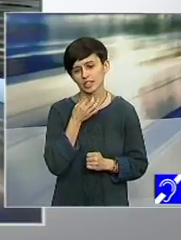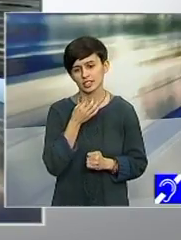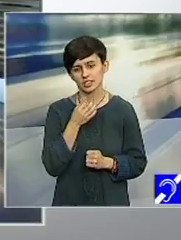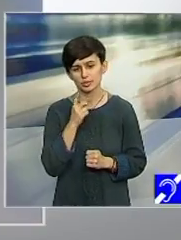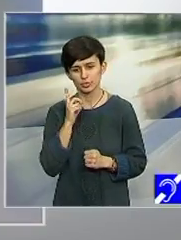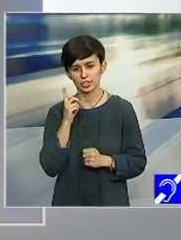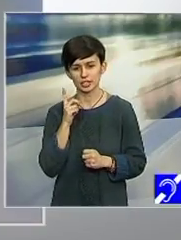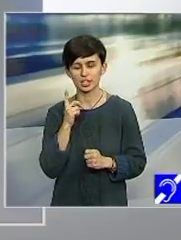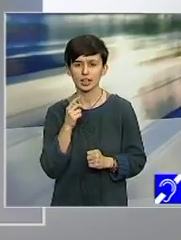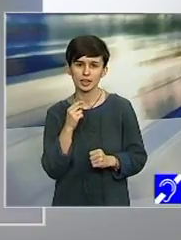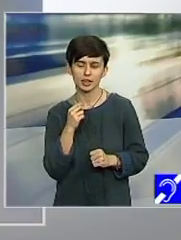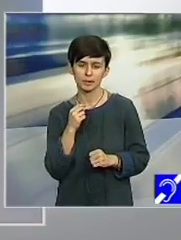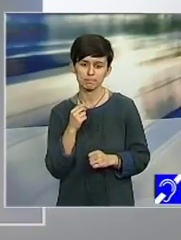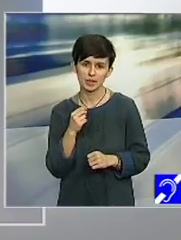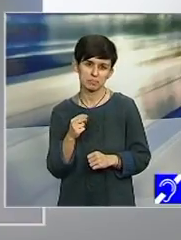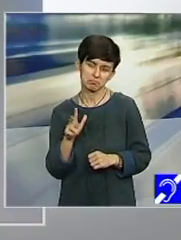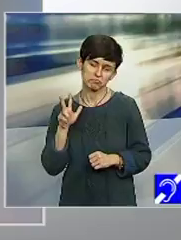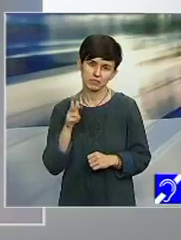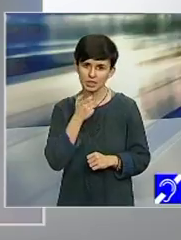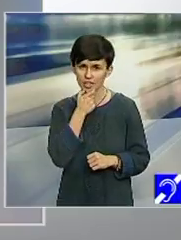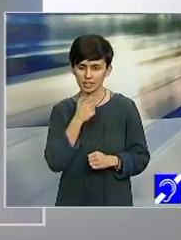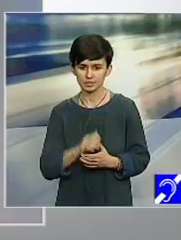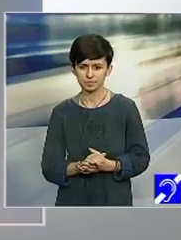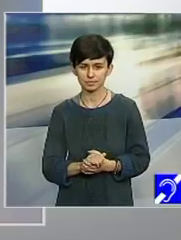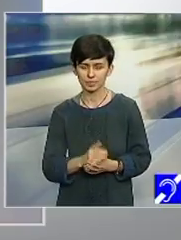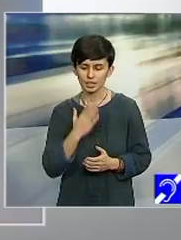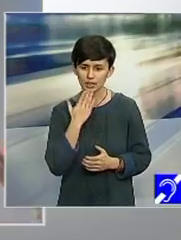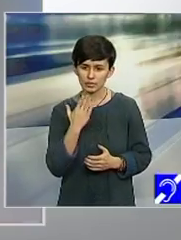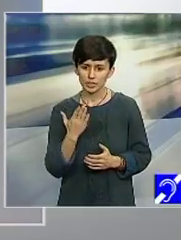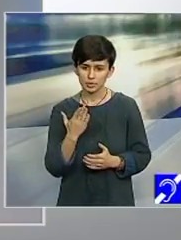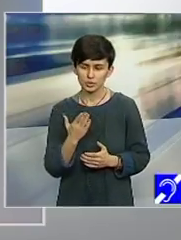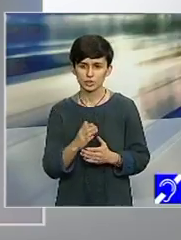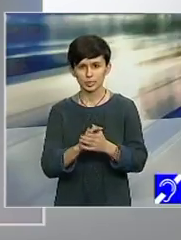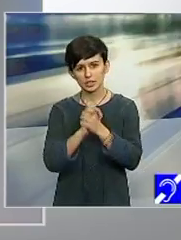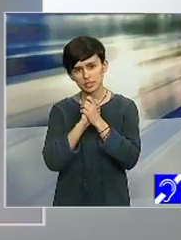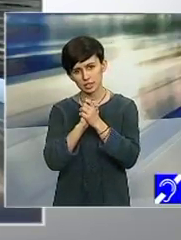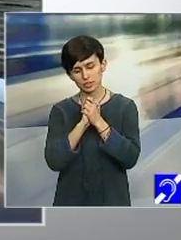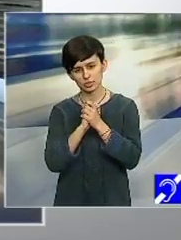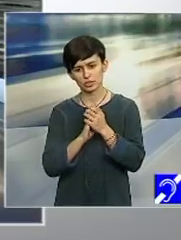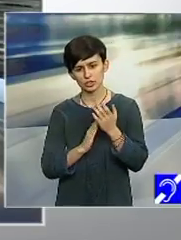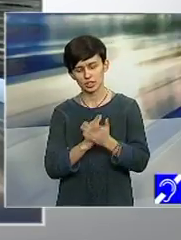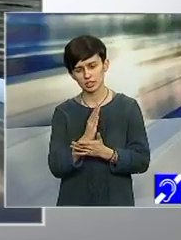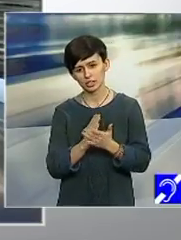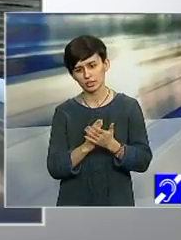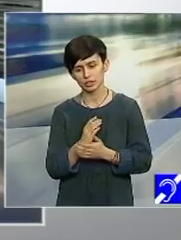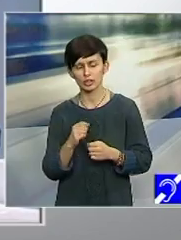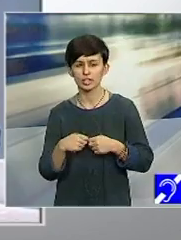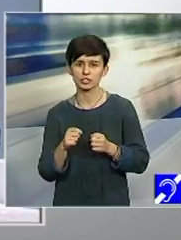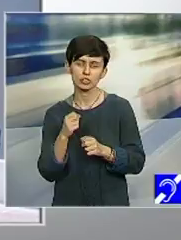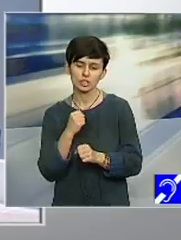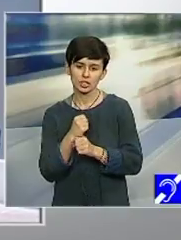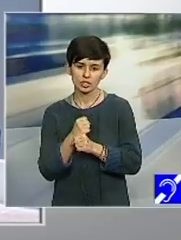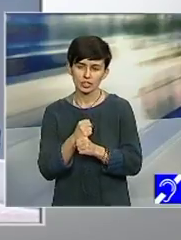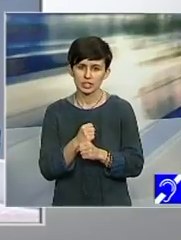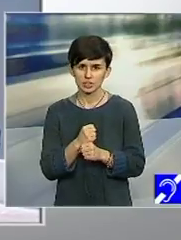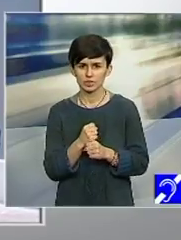Previziuni, dar o să dau un termen de 3 ani de zile. Vă mulțumesc mult succes în tot ceea ce urmează încă să mai